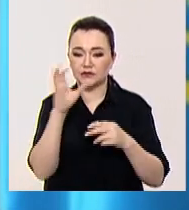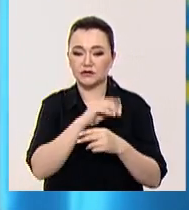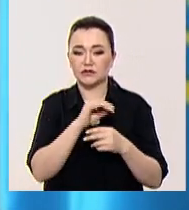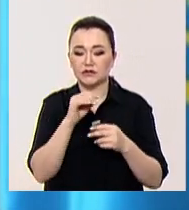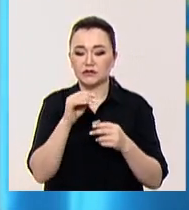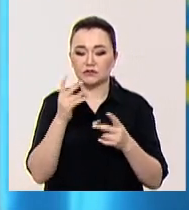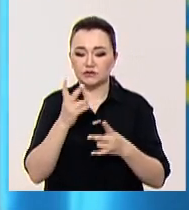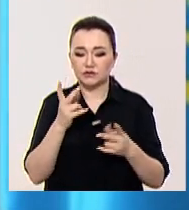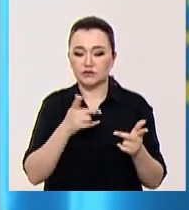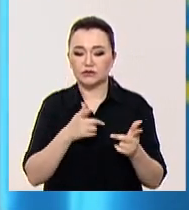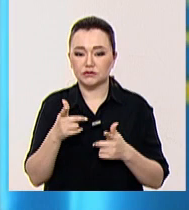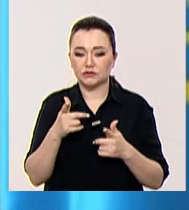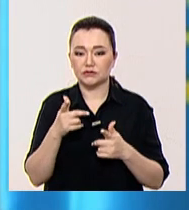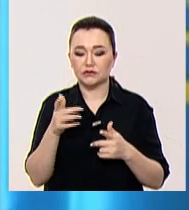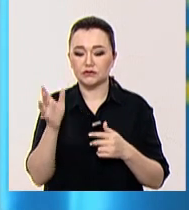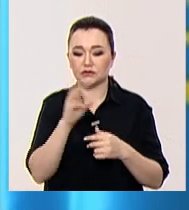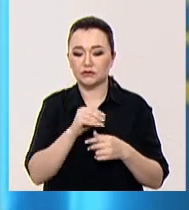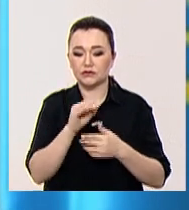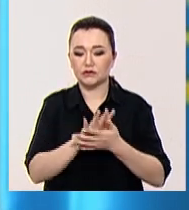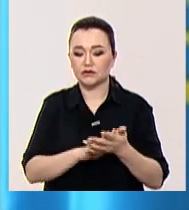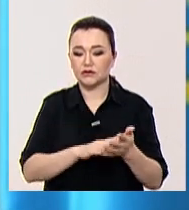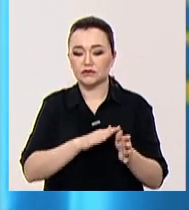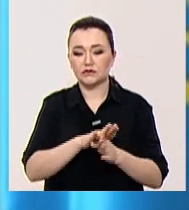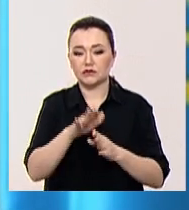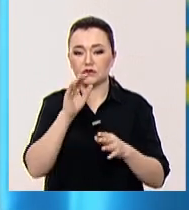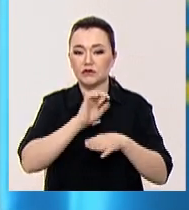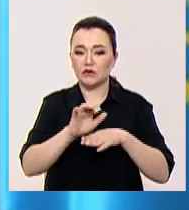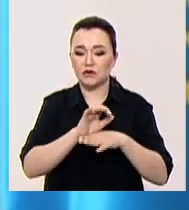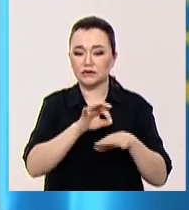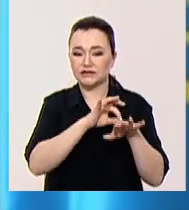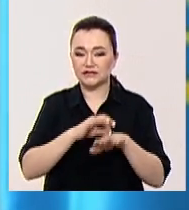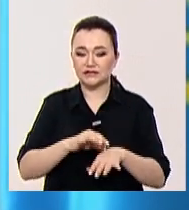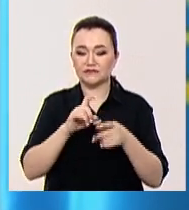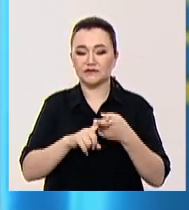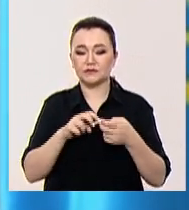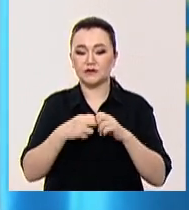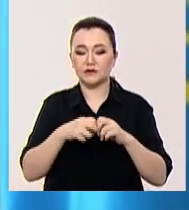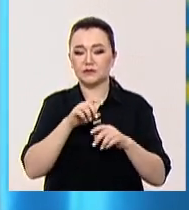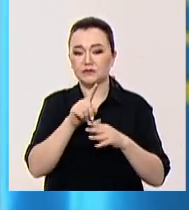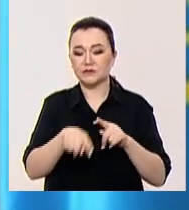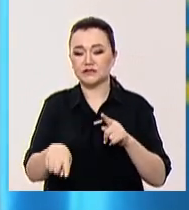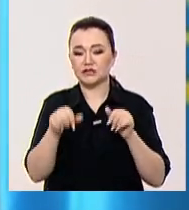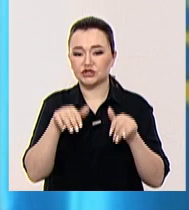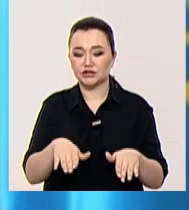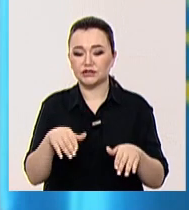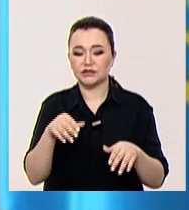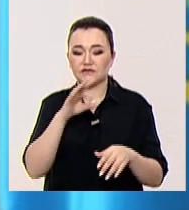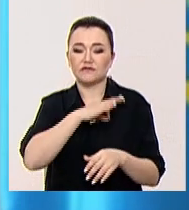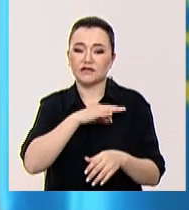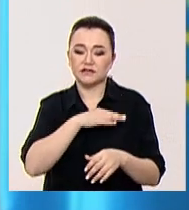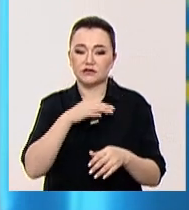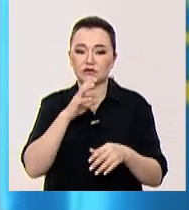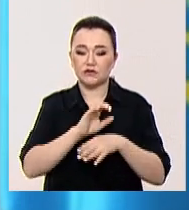жөн. Ол үшін сауда шараларын қабылдау, логистикадан туындайтын проблемаларды жедел шешу, тиімді